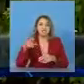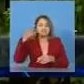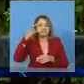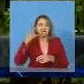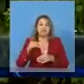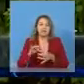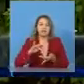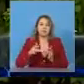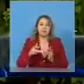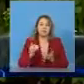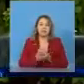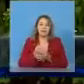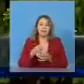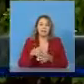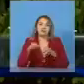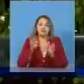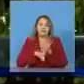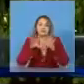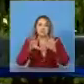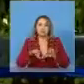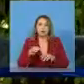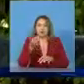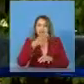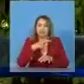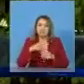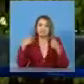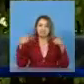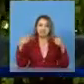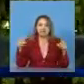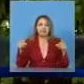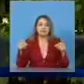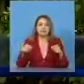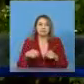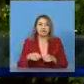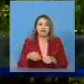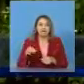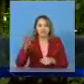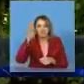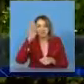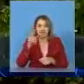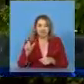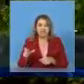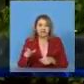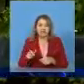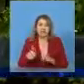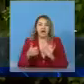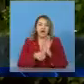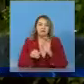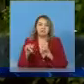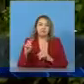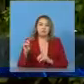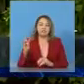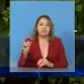әлеуметтік желісін пайдаланып, заңсыз медициналық дәрі-дәрмектерді сатқан. Ер адамнан 60 ампулы